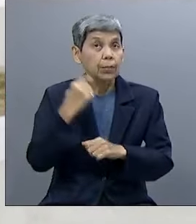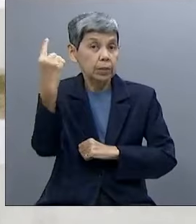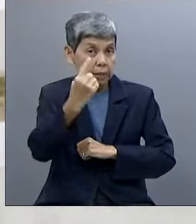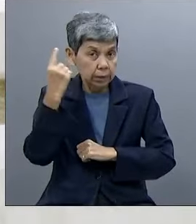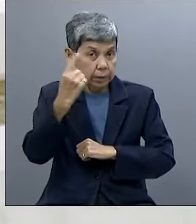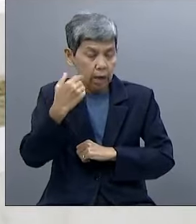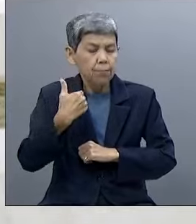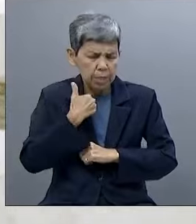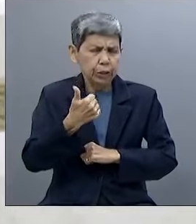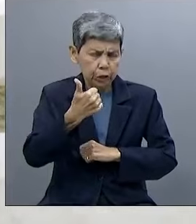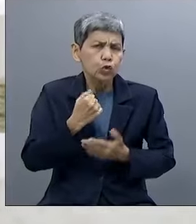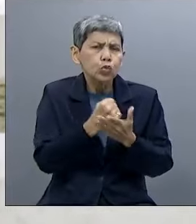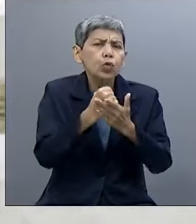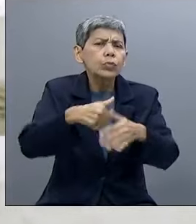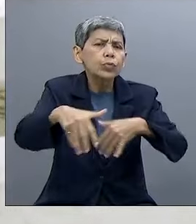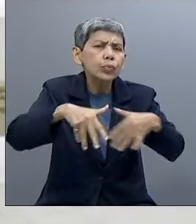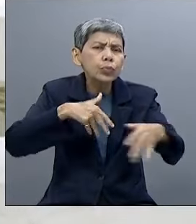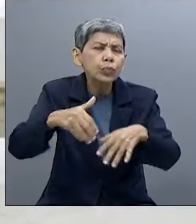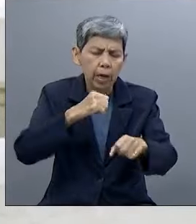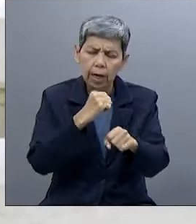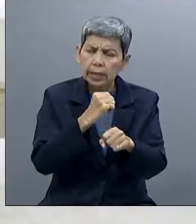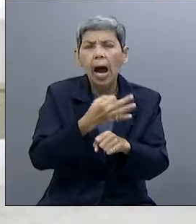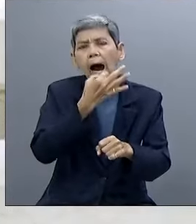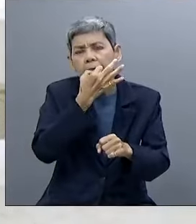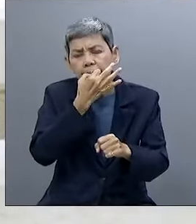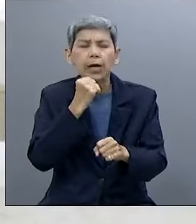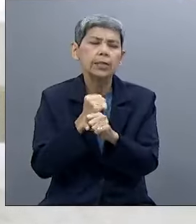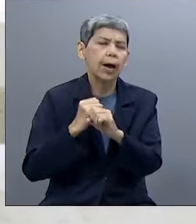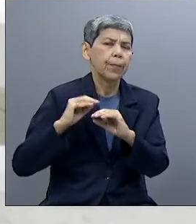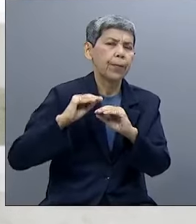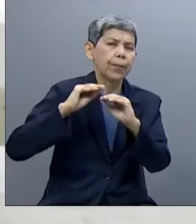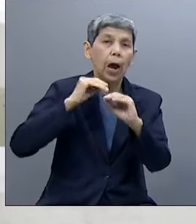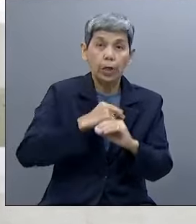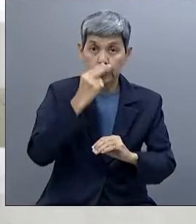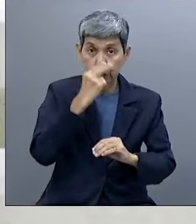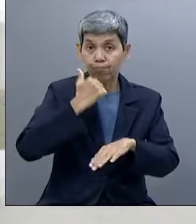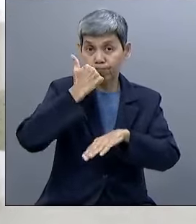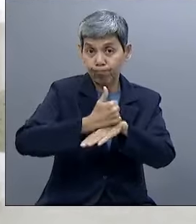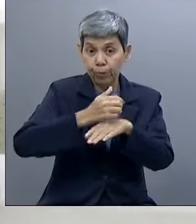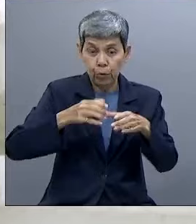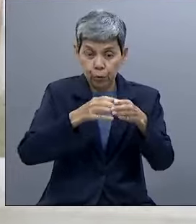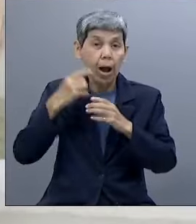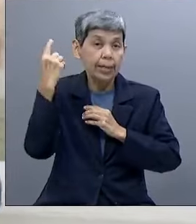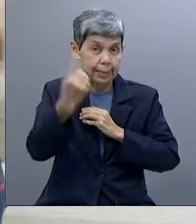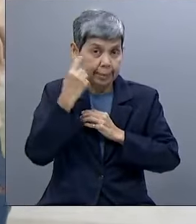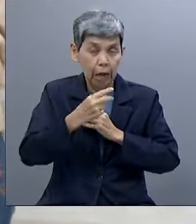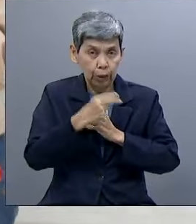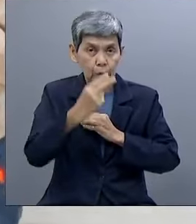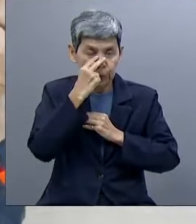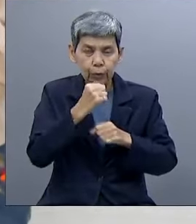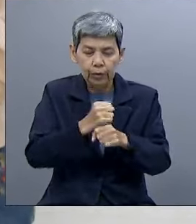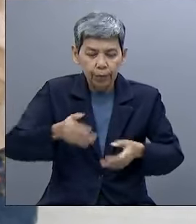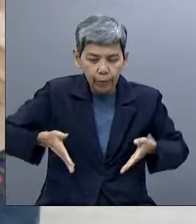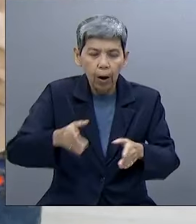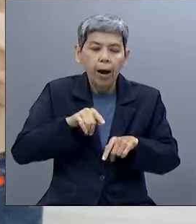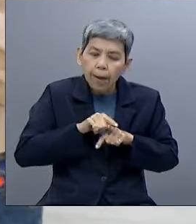ป็นอีกหนึ่งโอกาสที่ช่วยให้ชาวบ้านมีช่องทางทำกินเพิ่มเติมลองไปฟังเสียงผู้นำทัวร์ไปปึกเป้าถึงการจัดเส้นทาง